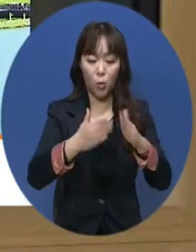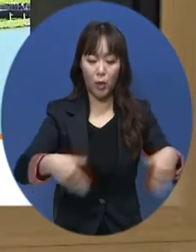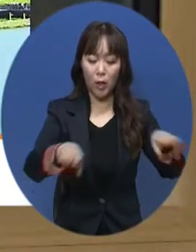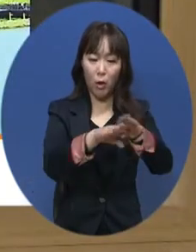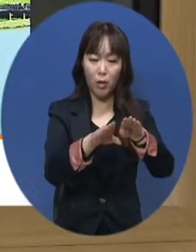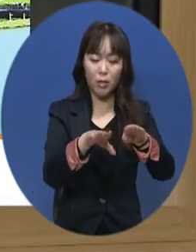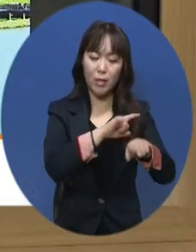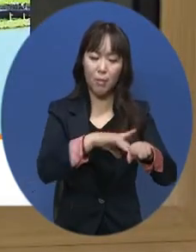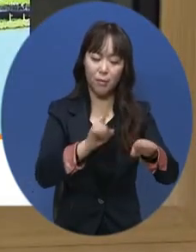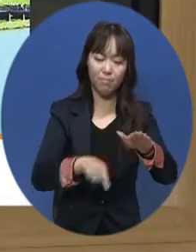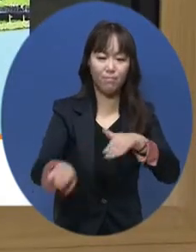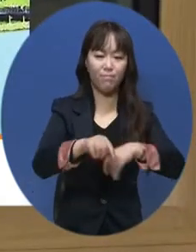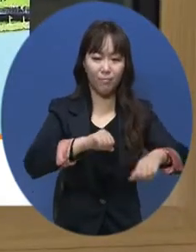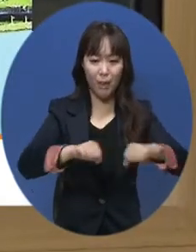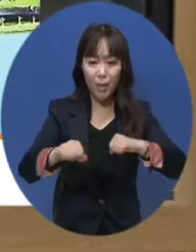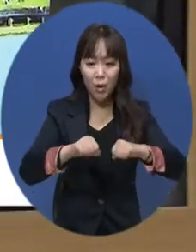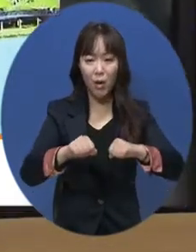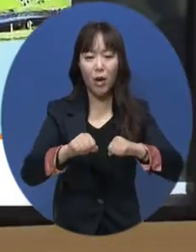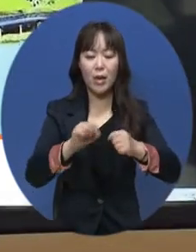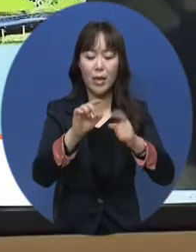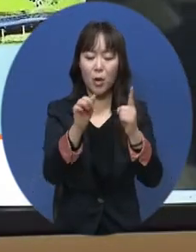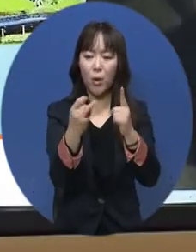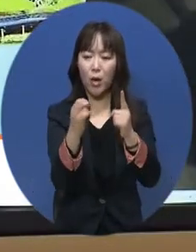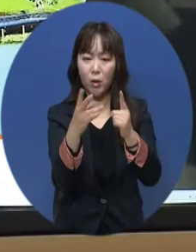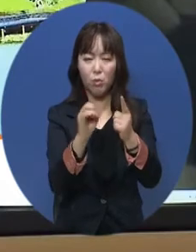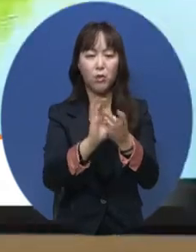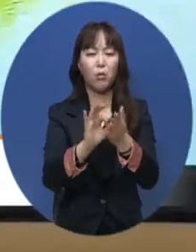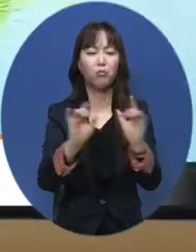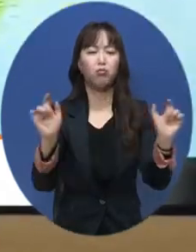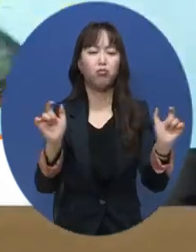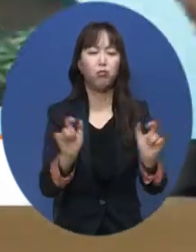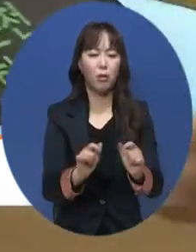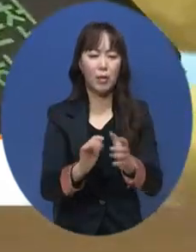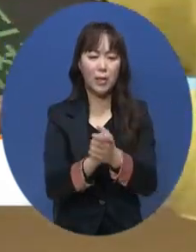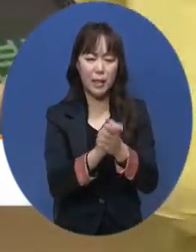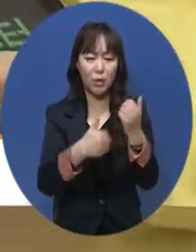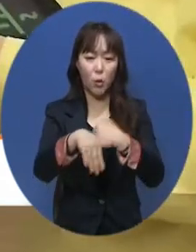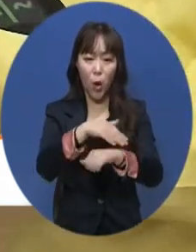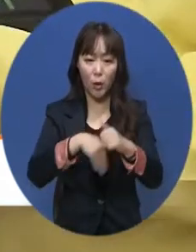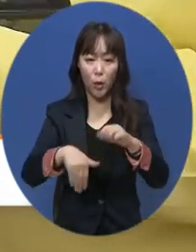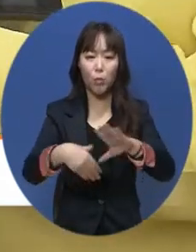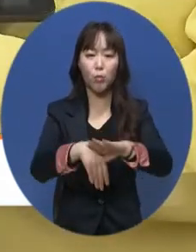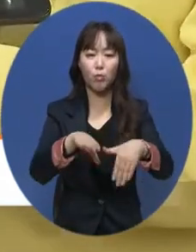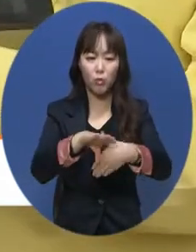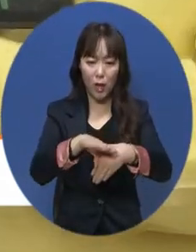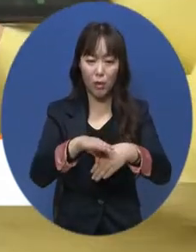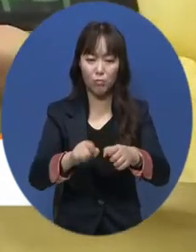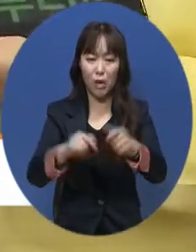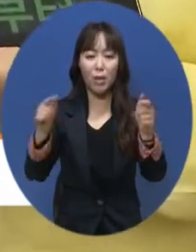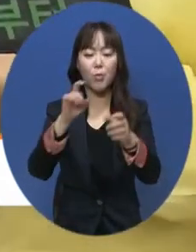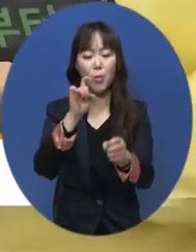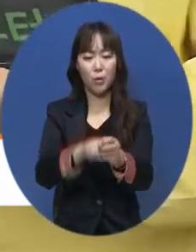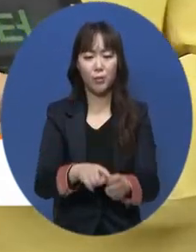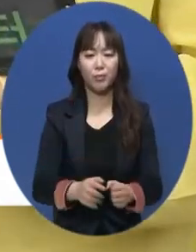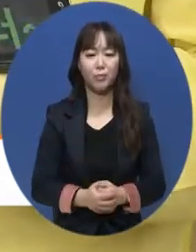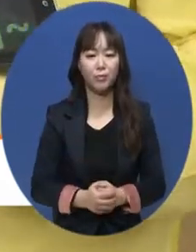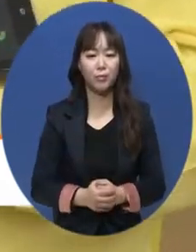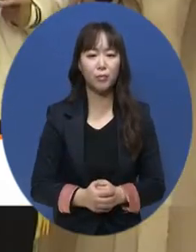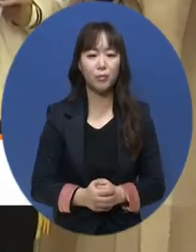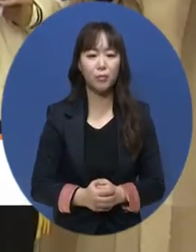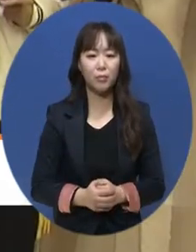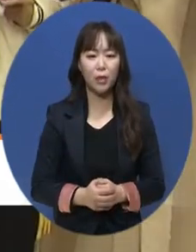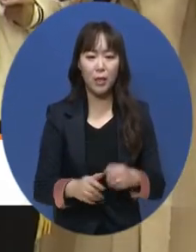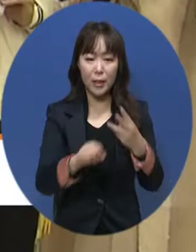솔선수범해 일회용품 사용을 억제하고 친환경 소비 문화를 확산하기 위해서 입니다 순천시는